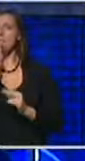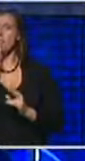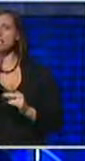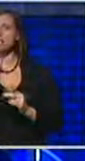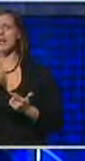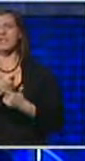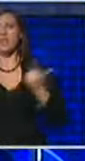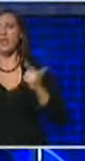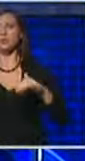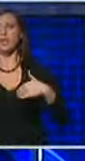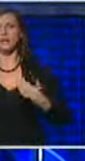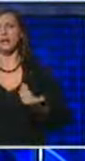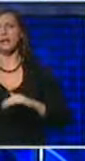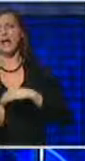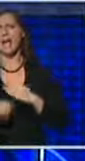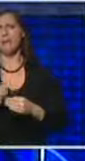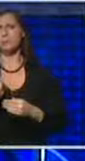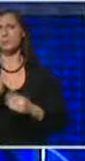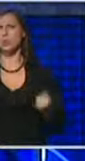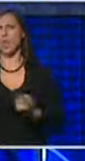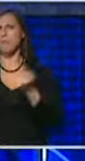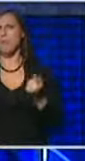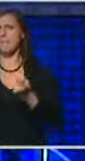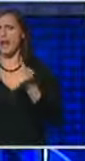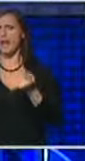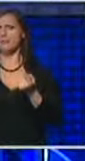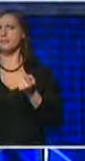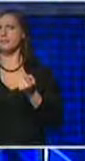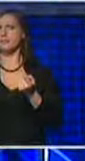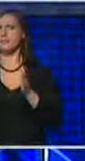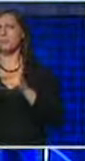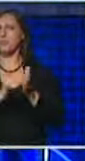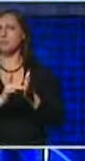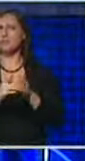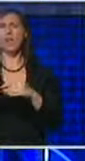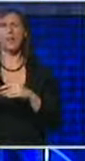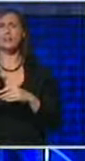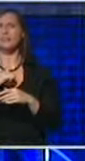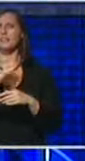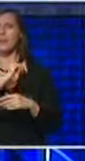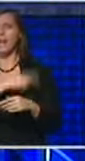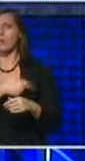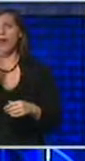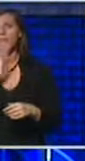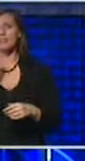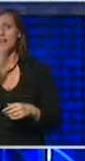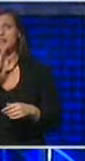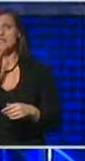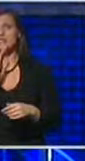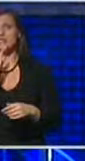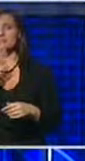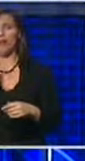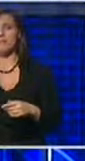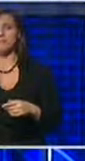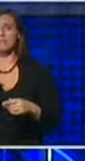ismételten világossá tette, mint ahogy az elmúlt hetek kampányeseményei is Orbán Viktor számára, hogy egyedüli erőként a Fidesz, ami képes